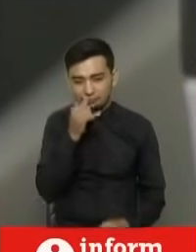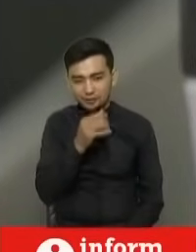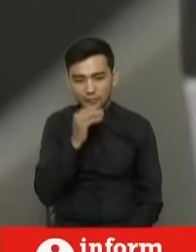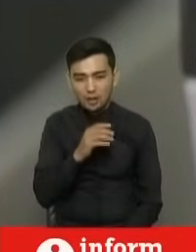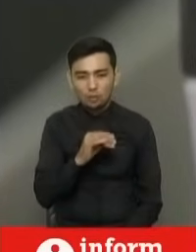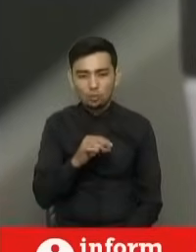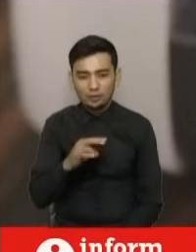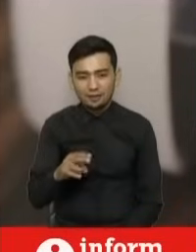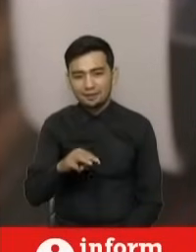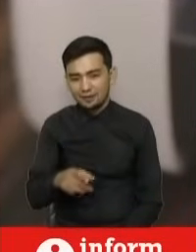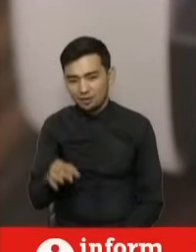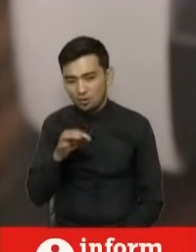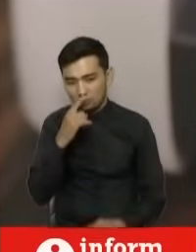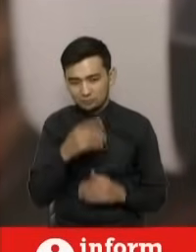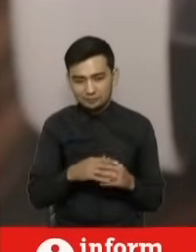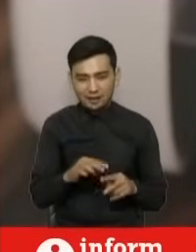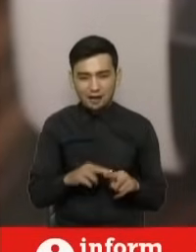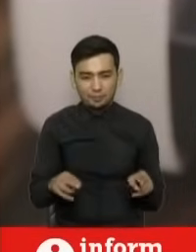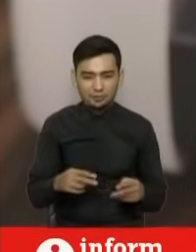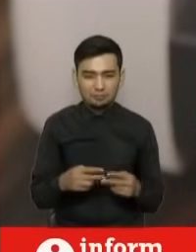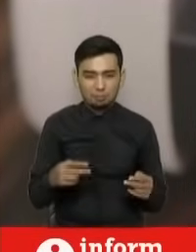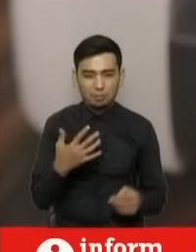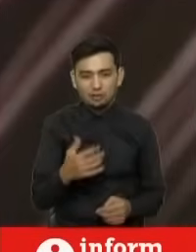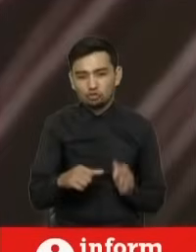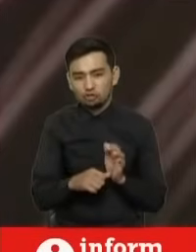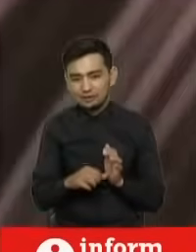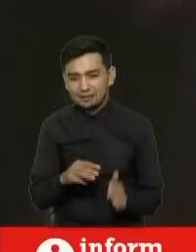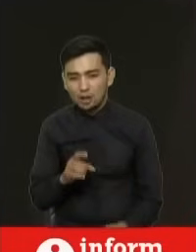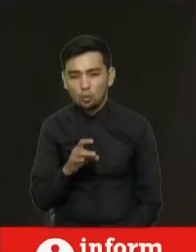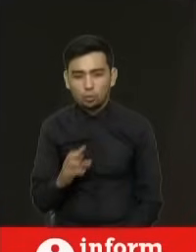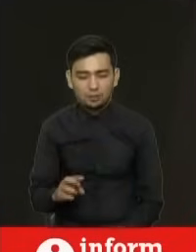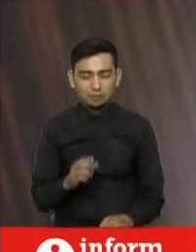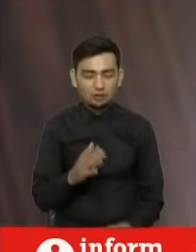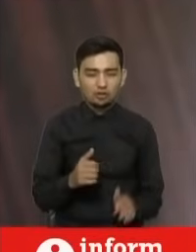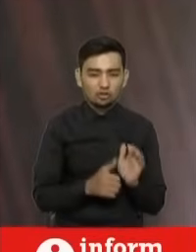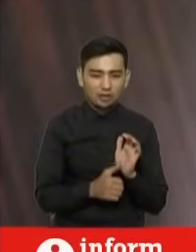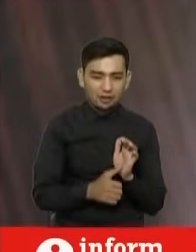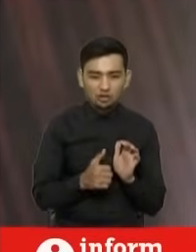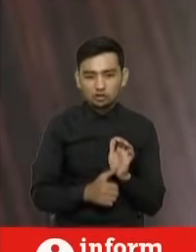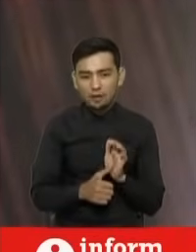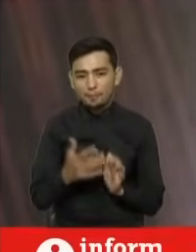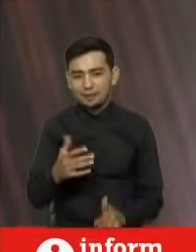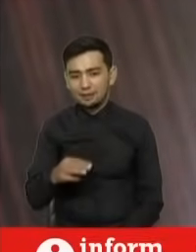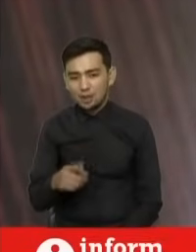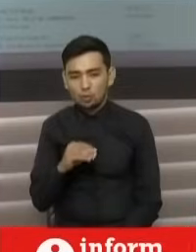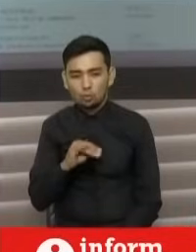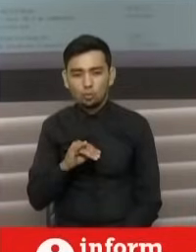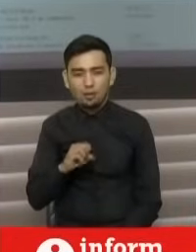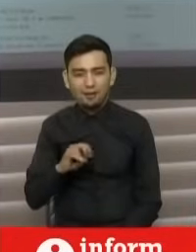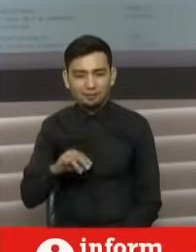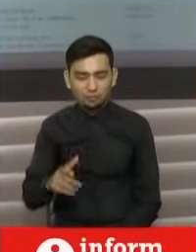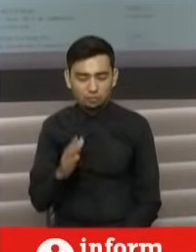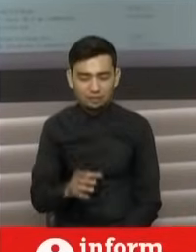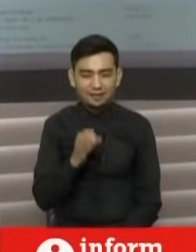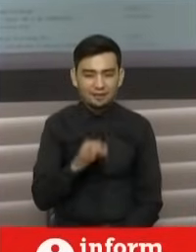тенге будут держать на нынешнем уровне. 5-6 тенге за рубль, 60-65 тенге за юань. Отечественным производителям и